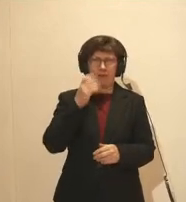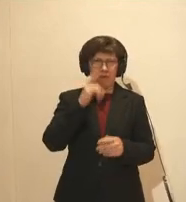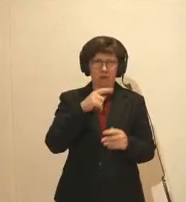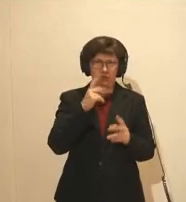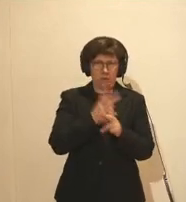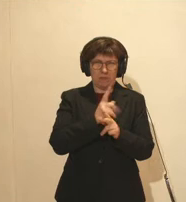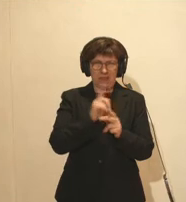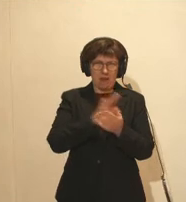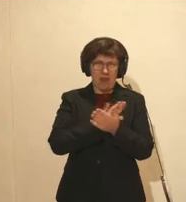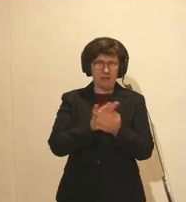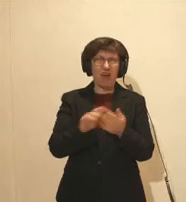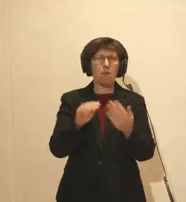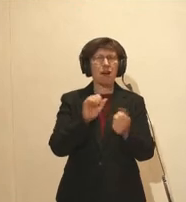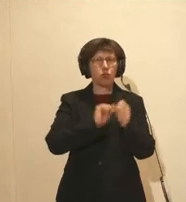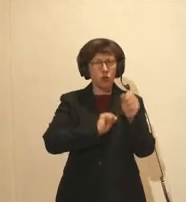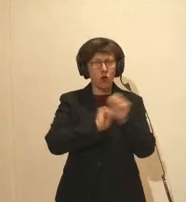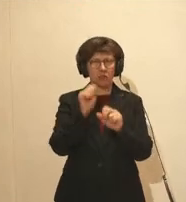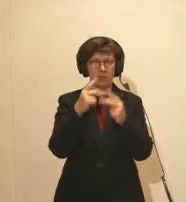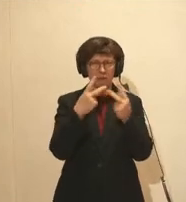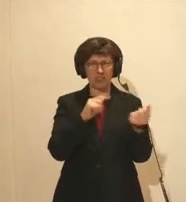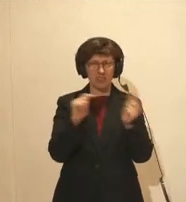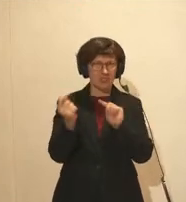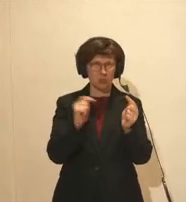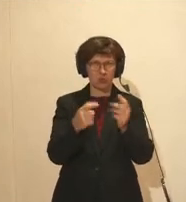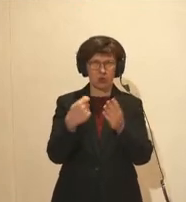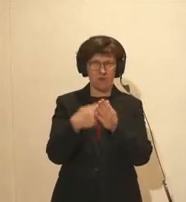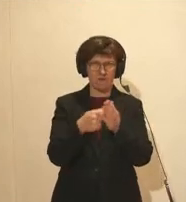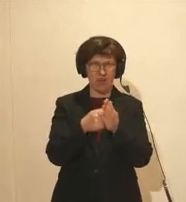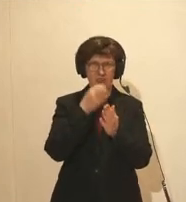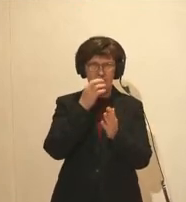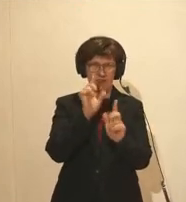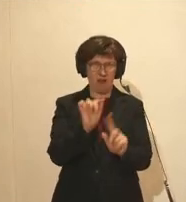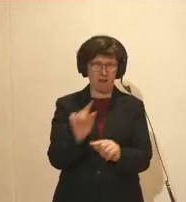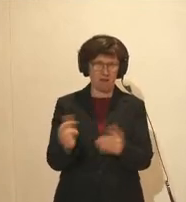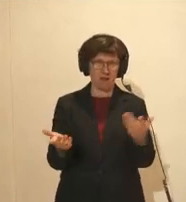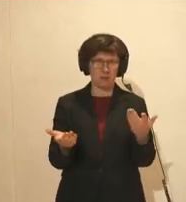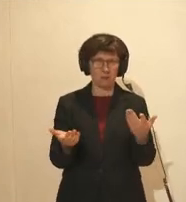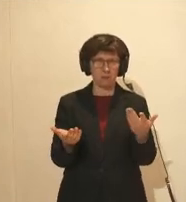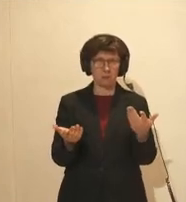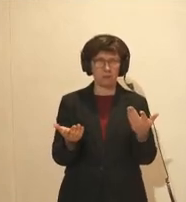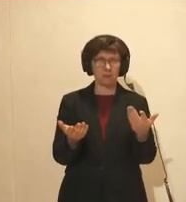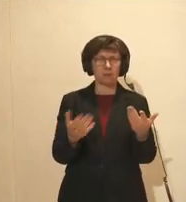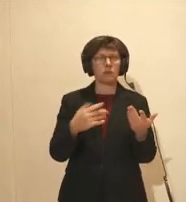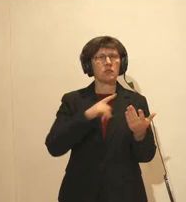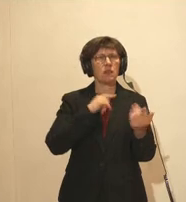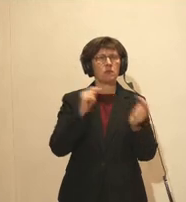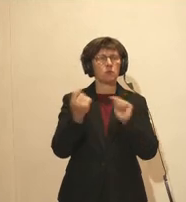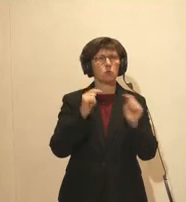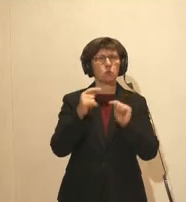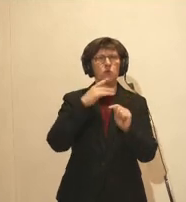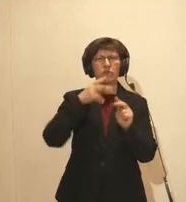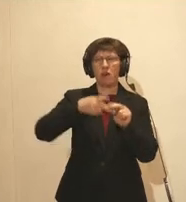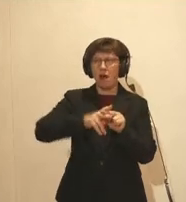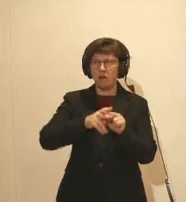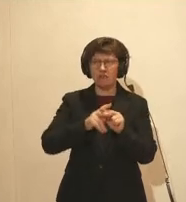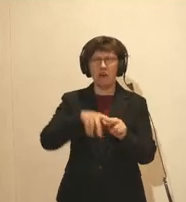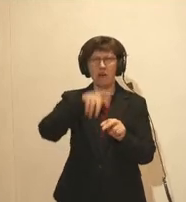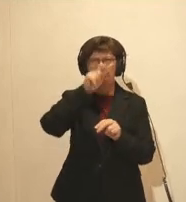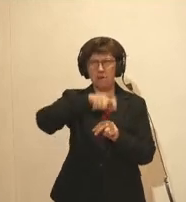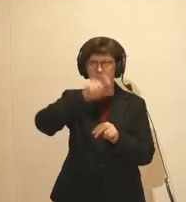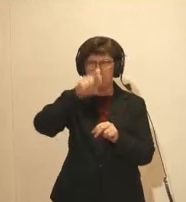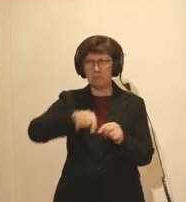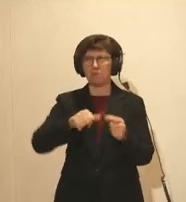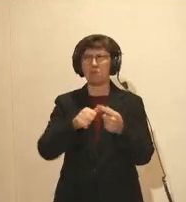es über diese werte fragen zu diskutieren und ich diskutiere mit vielen handwerkern handwerkern